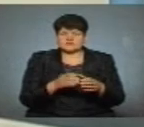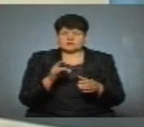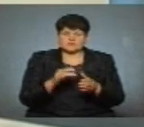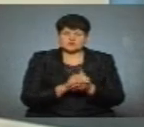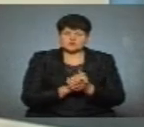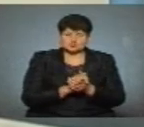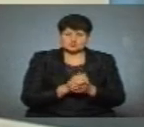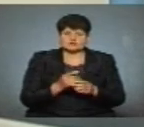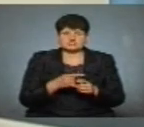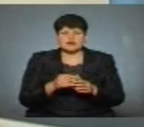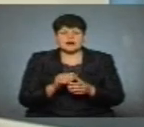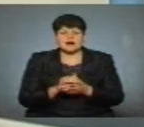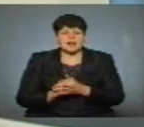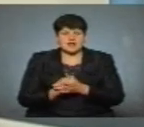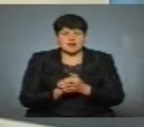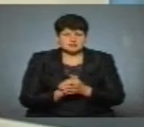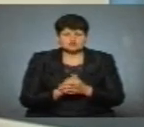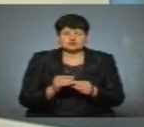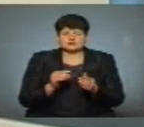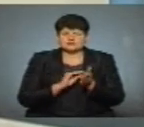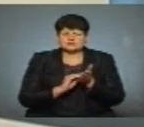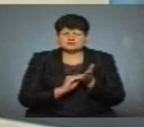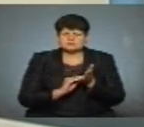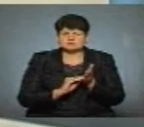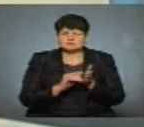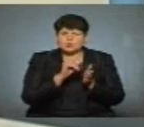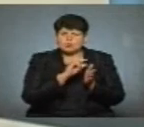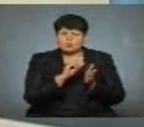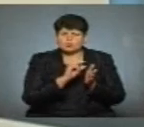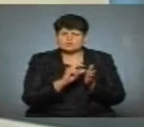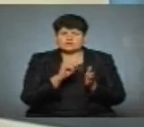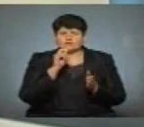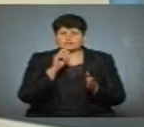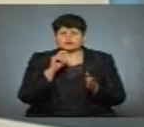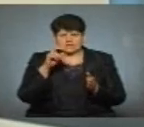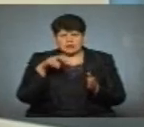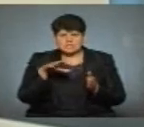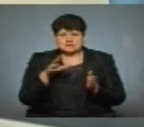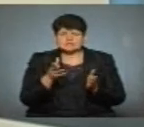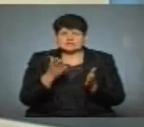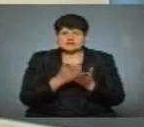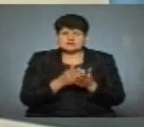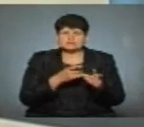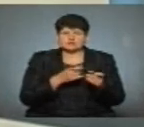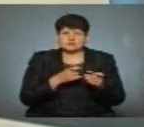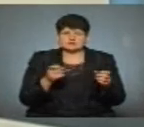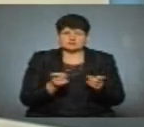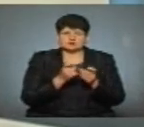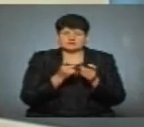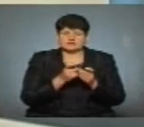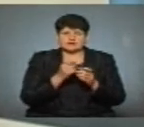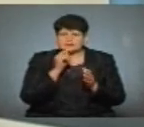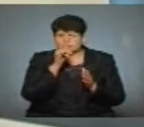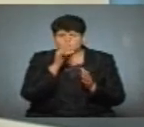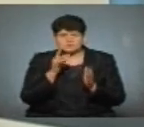чи Альянсу, чітко прописано пункти, де країна, в якій відбуваються всередині збройні конфлікти, вона ні в якому разі